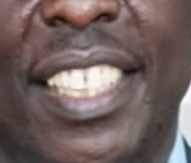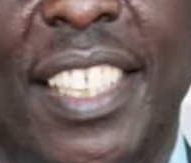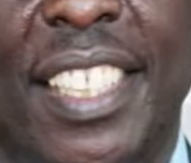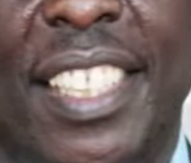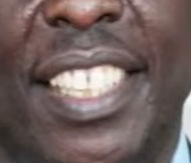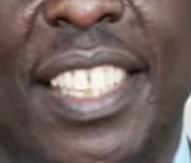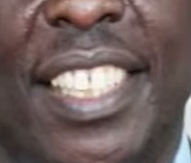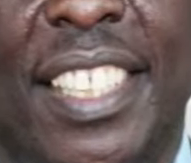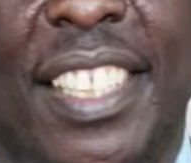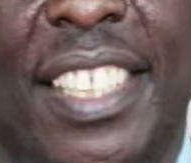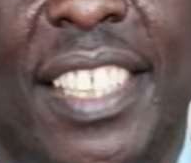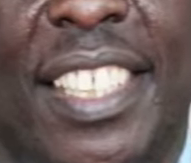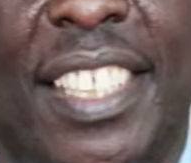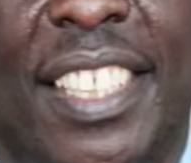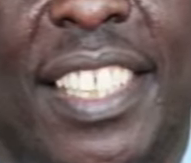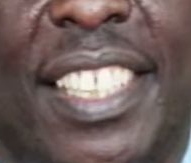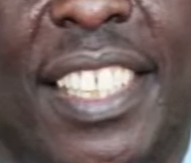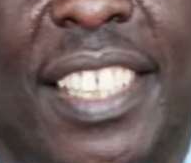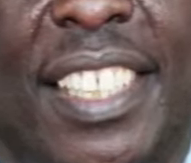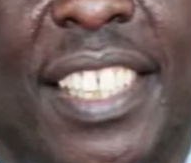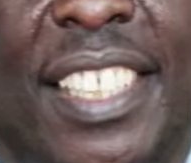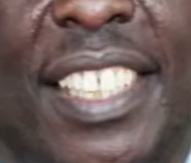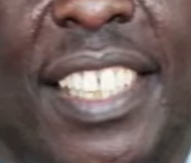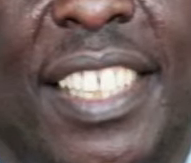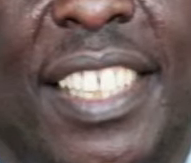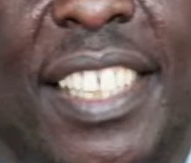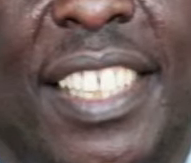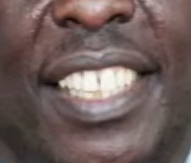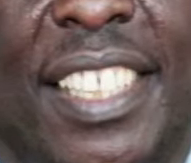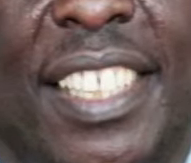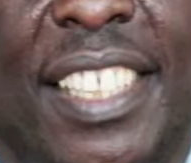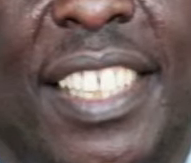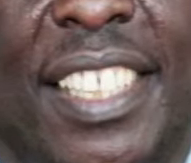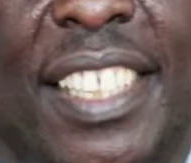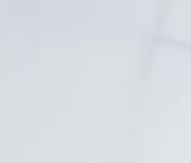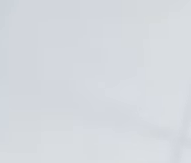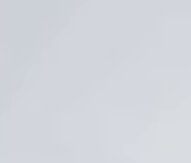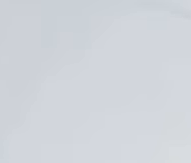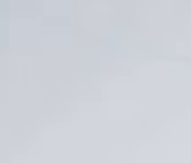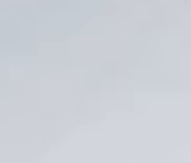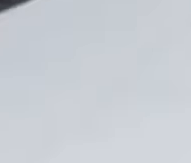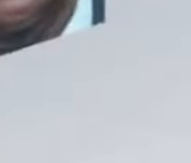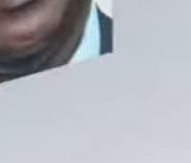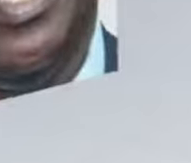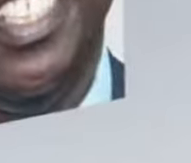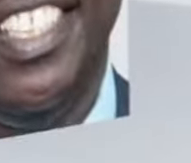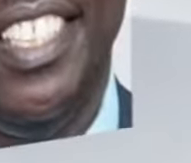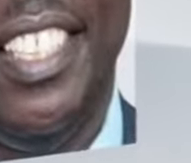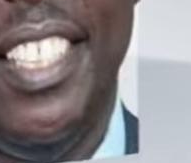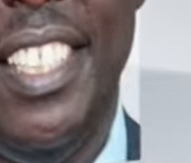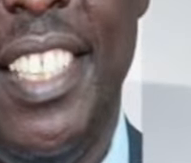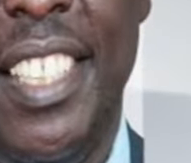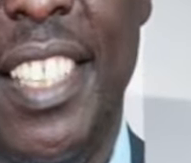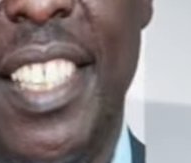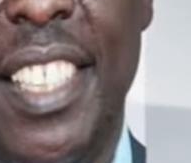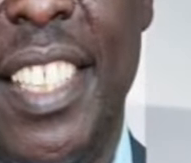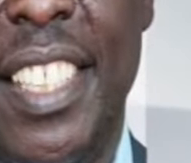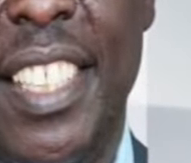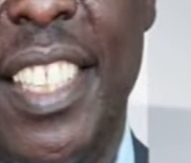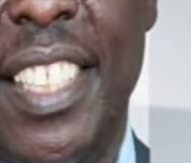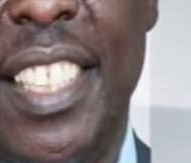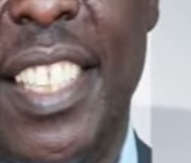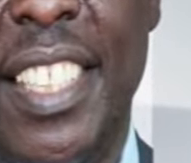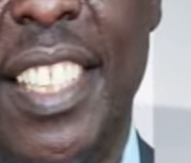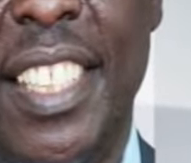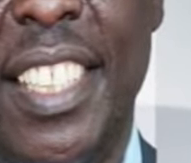yenye kejeli. Mnapaswa kuwa na heshima na unyenyekevu. Aidha, Gachagua alisema matamshi ya kauli